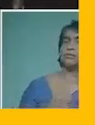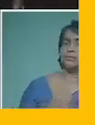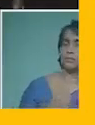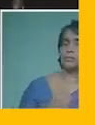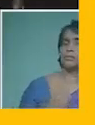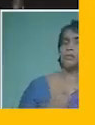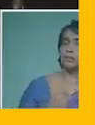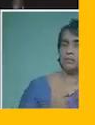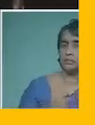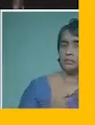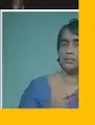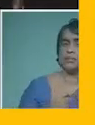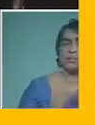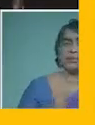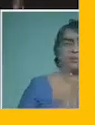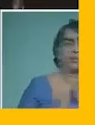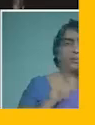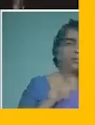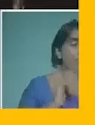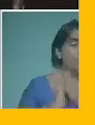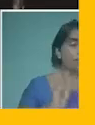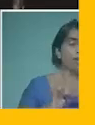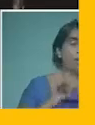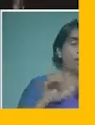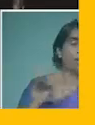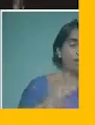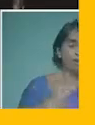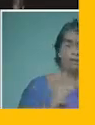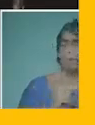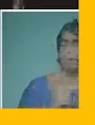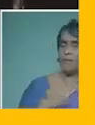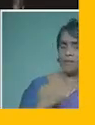බුදුදහම පිළිබඳ ප්‍රාමාණික උගතෙක් විදියට කටයුතු